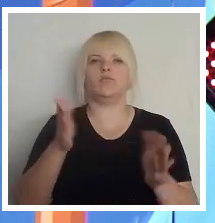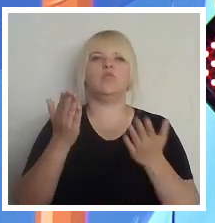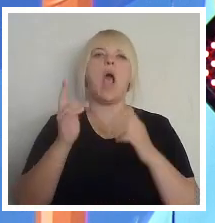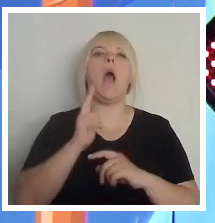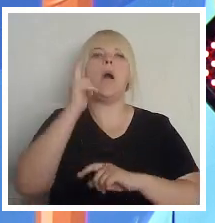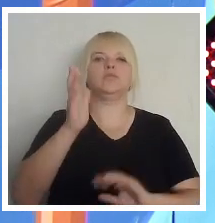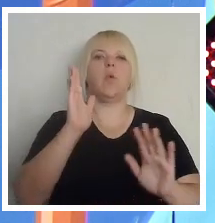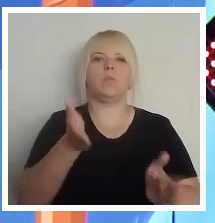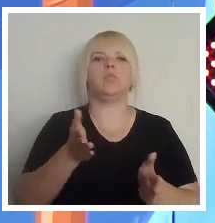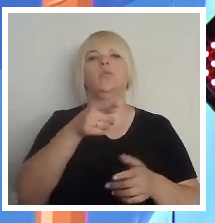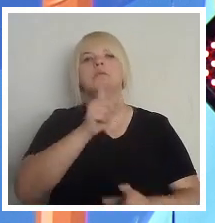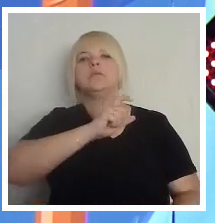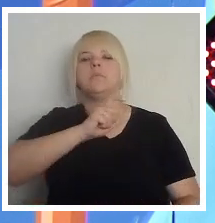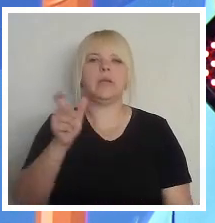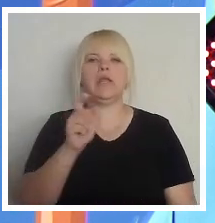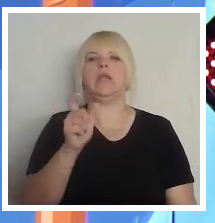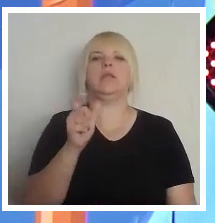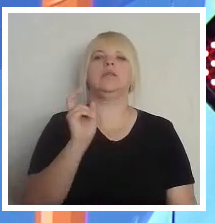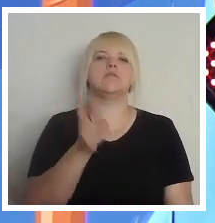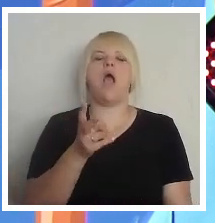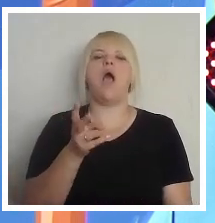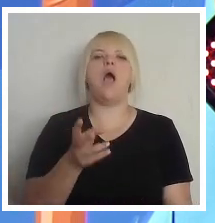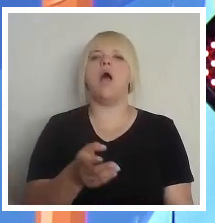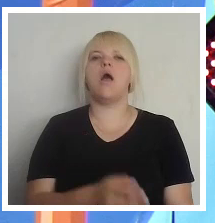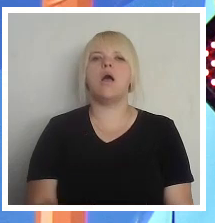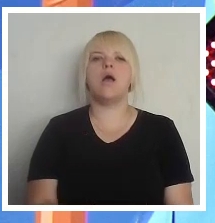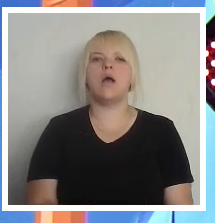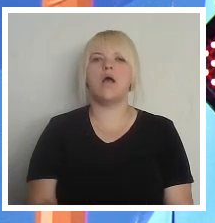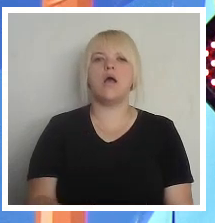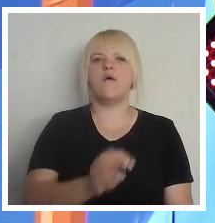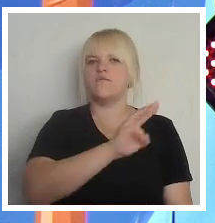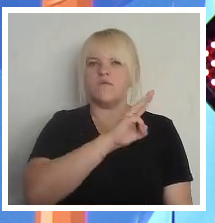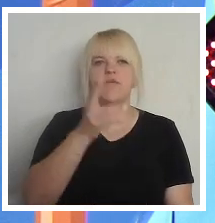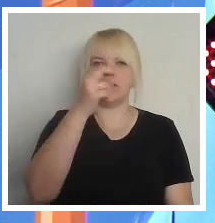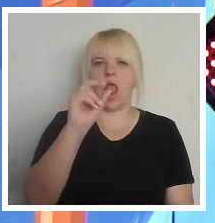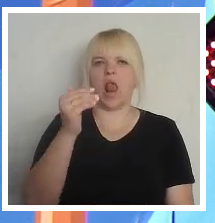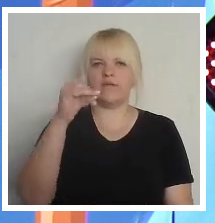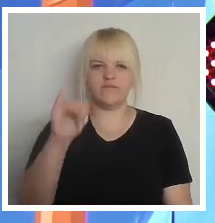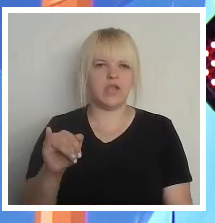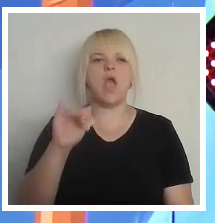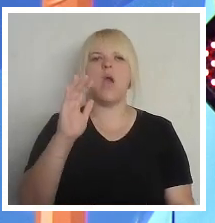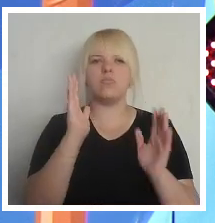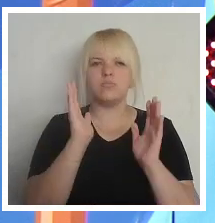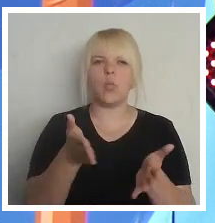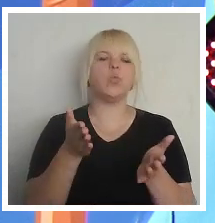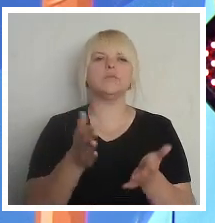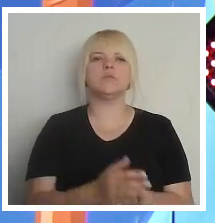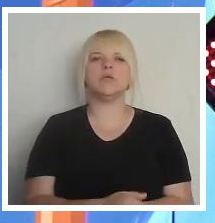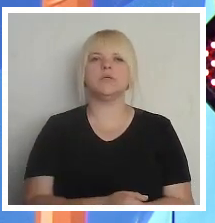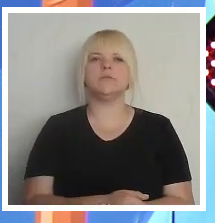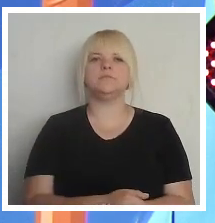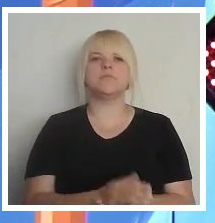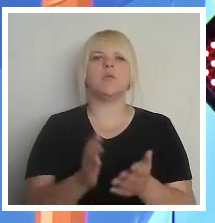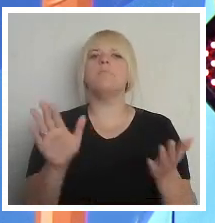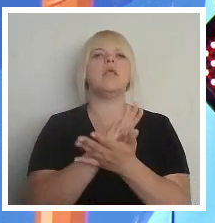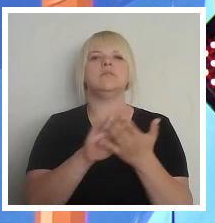būs tāds brīdis, ka portālā Delfi būs, nu, ka būs kaut kas par